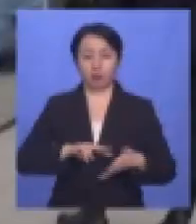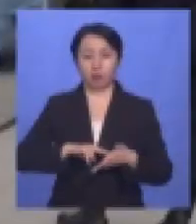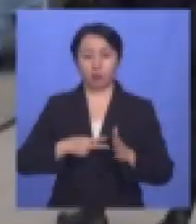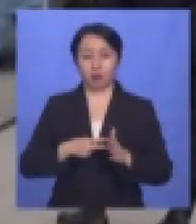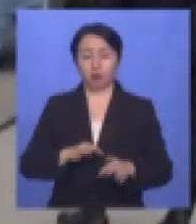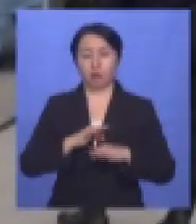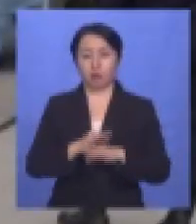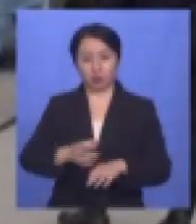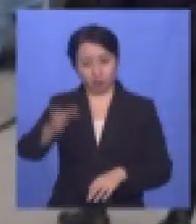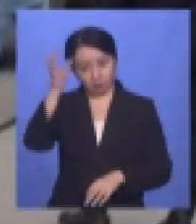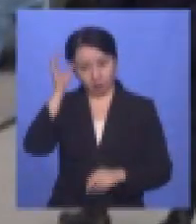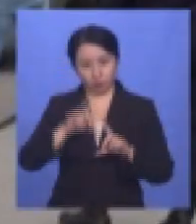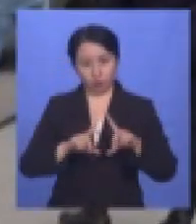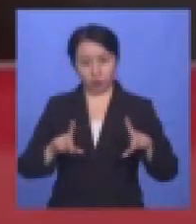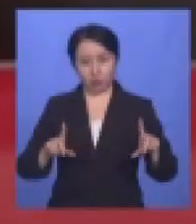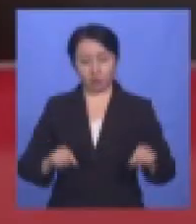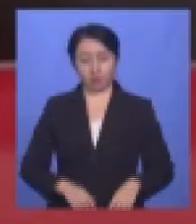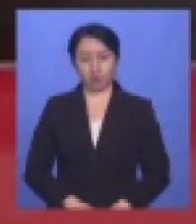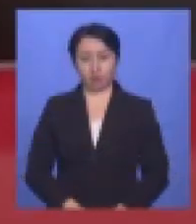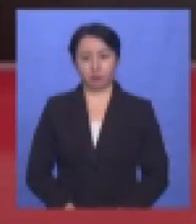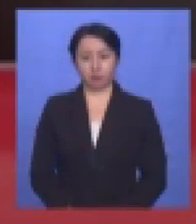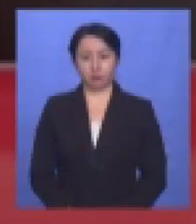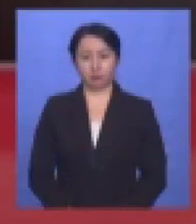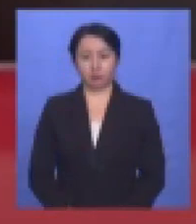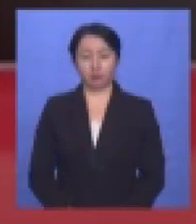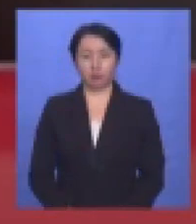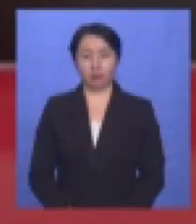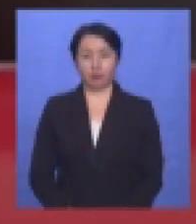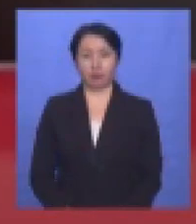провести в образовательных учреждениях. Камиля Хамидуллина, Анатолий Белонок, служба новостей.